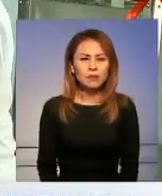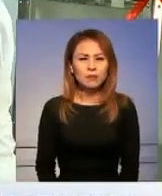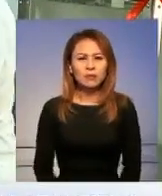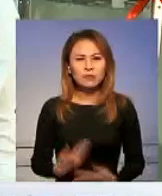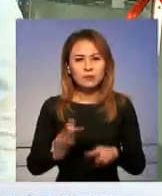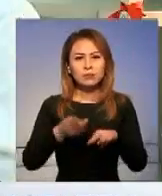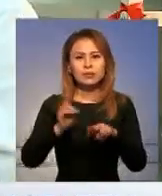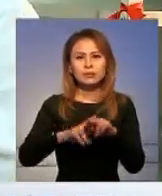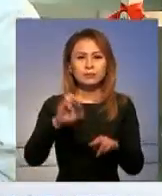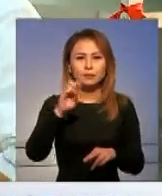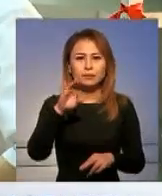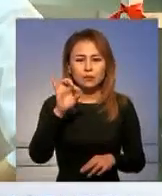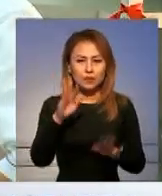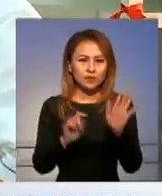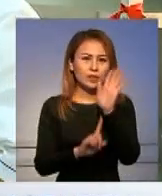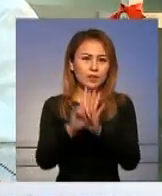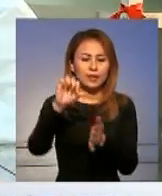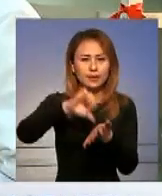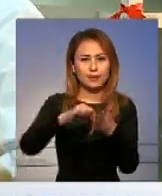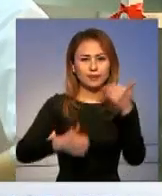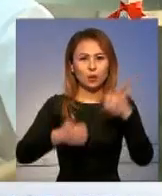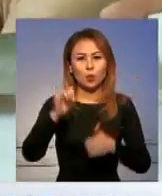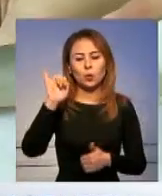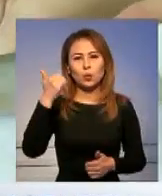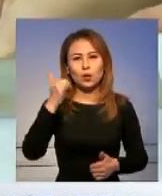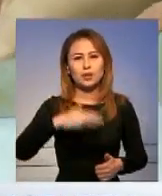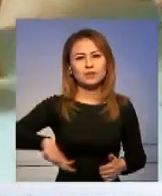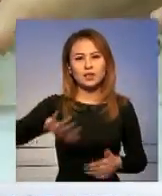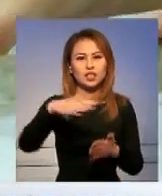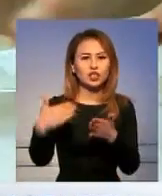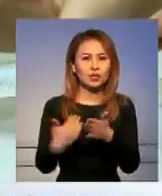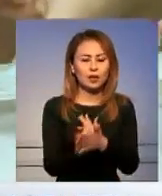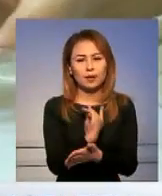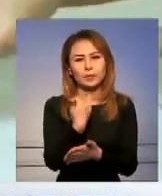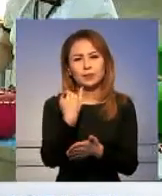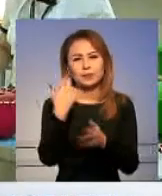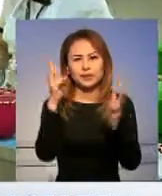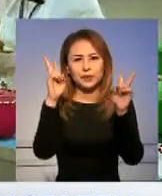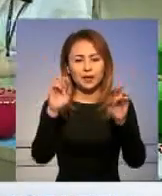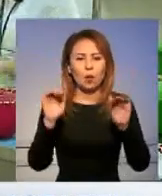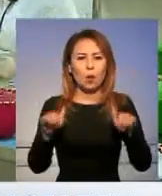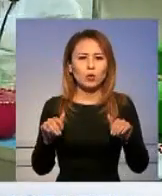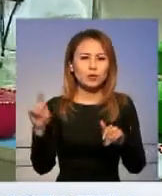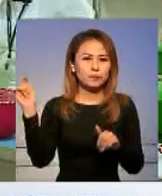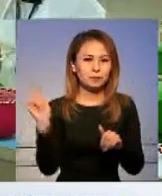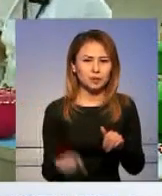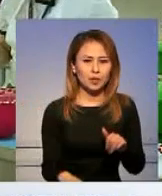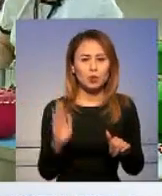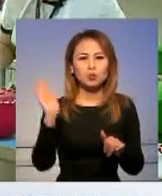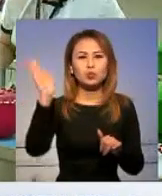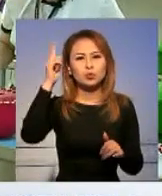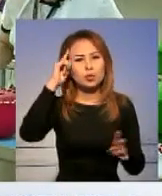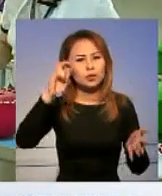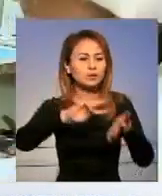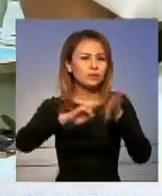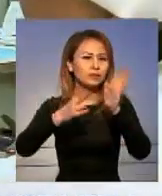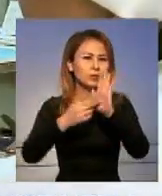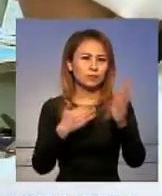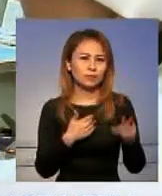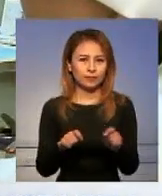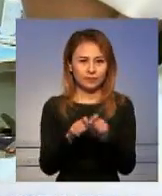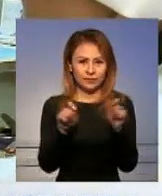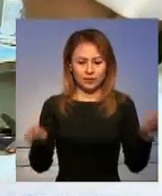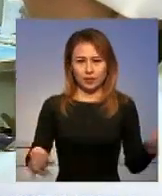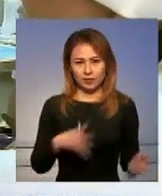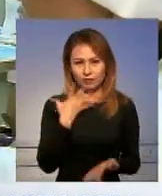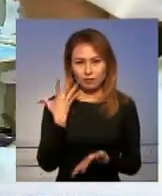Айлита Аманқосова бұл сайысқа Орал сервис және жаңа технологиялар колледжінен келіпті. Келешекте өз кәсібін ашуды армандайды. Ол